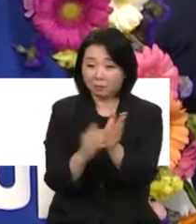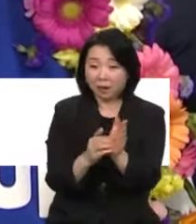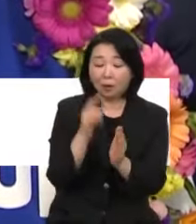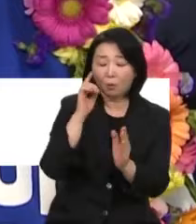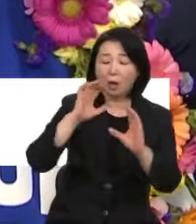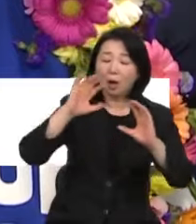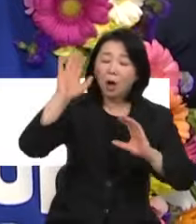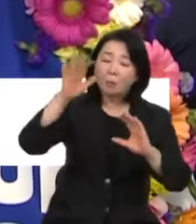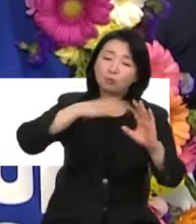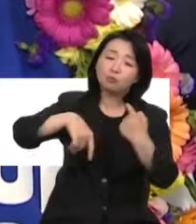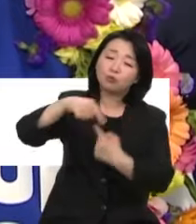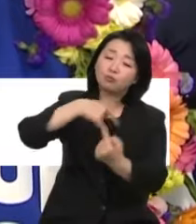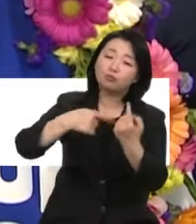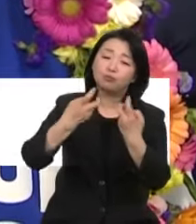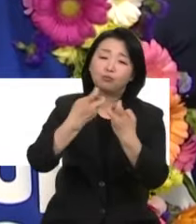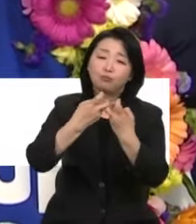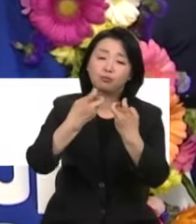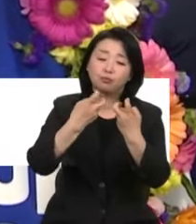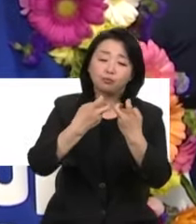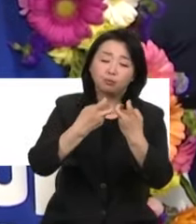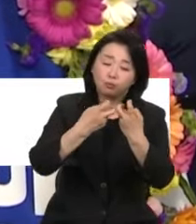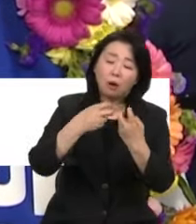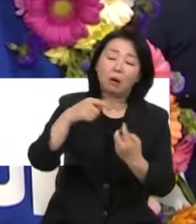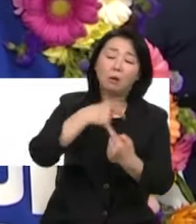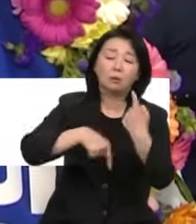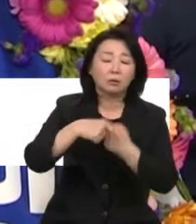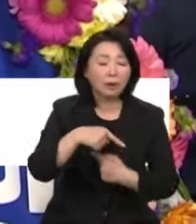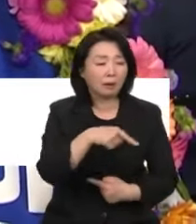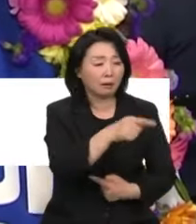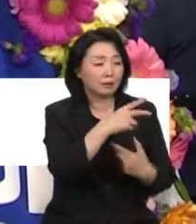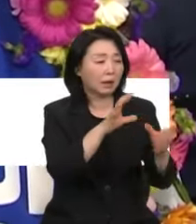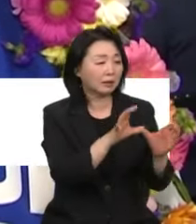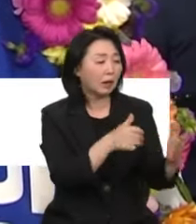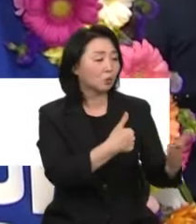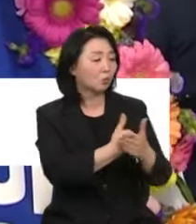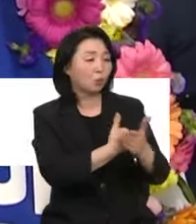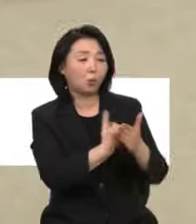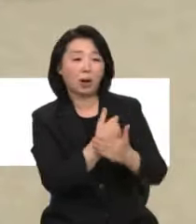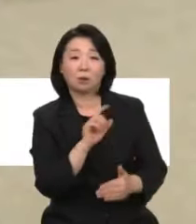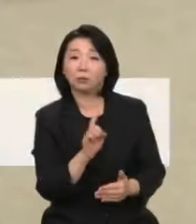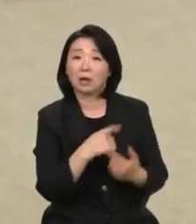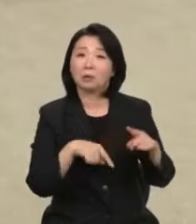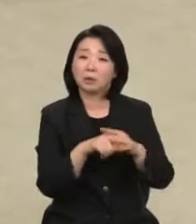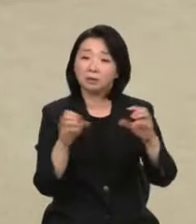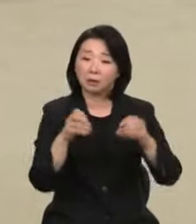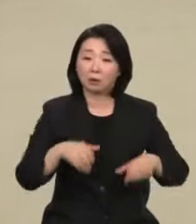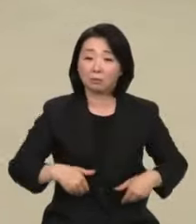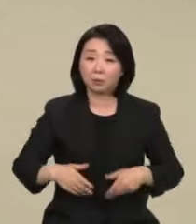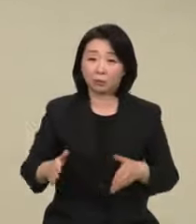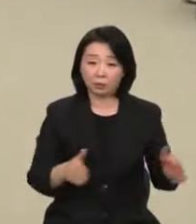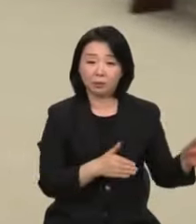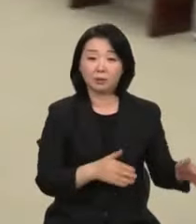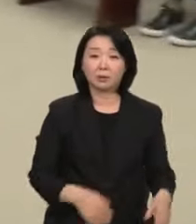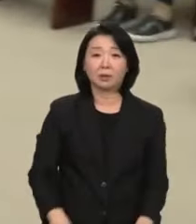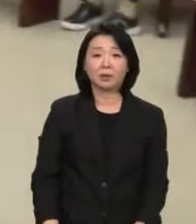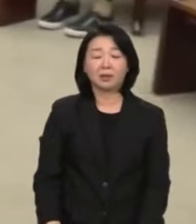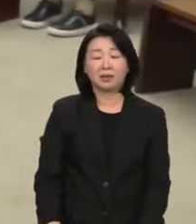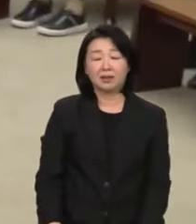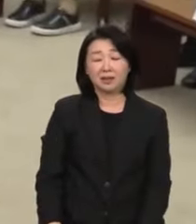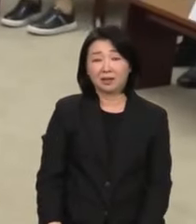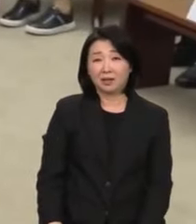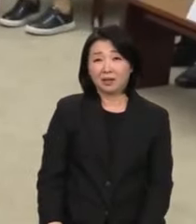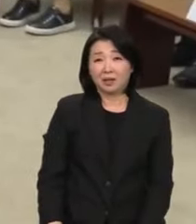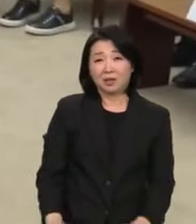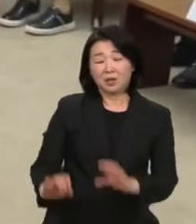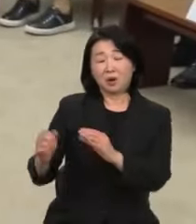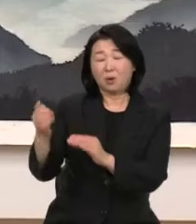국정을 어떻게 앞으로 끌고 갈 것이고 어떻게 야당의 협조를 구할 것인지를. 여권에선 그동안 떼쓰기라거나 야당